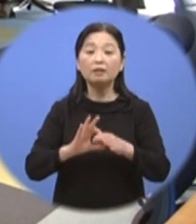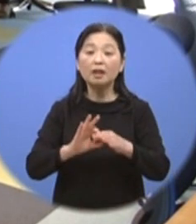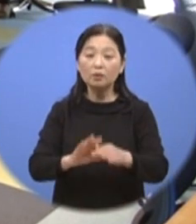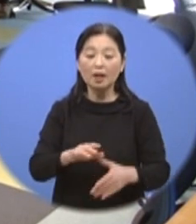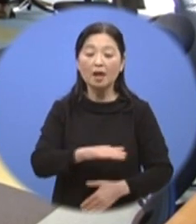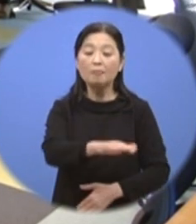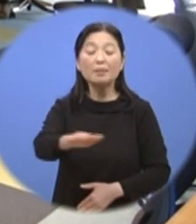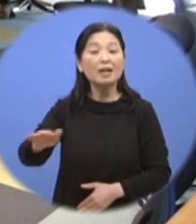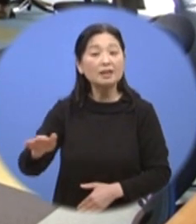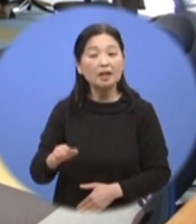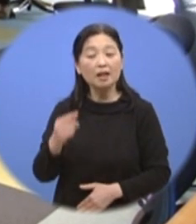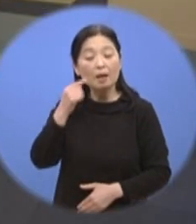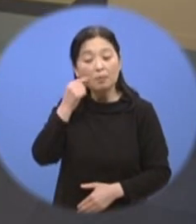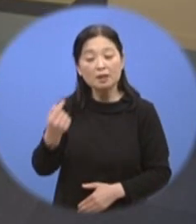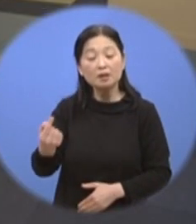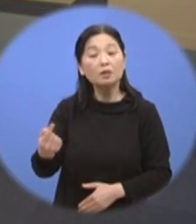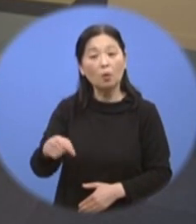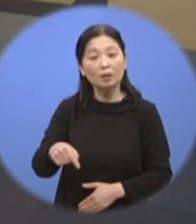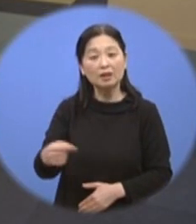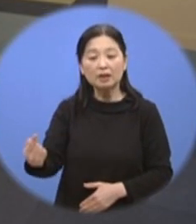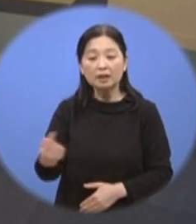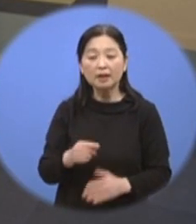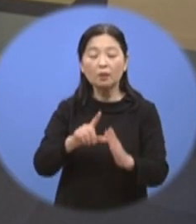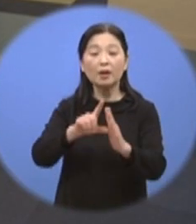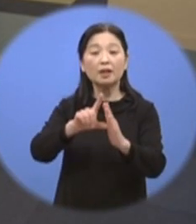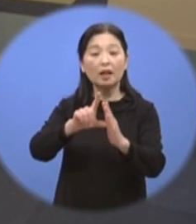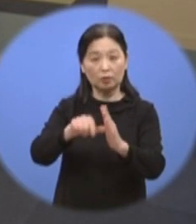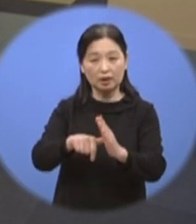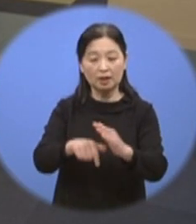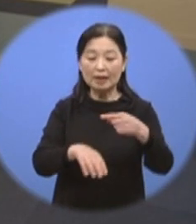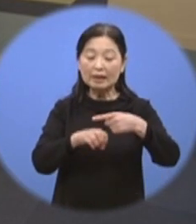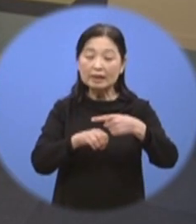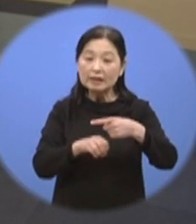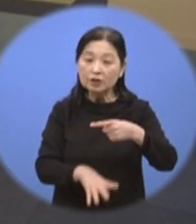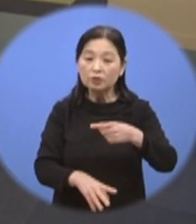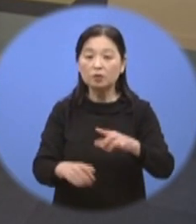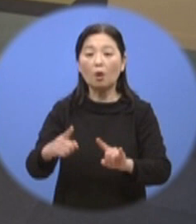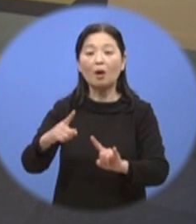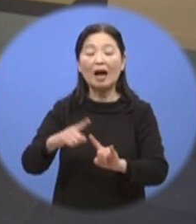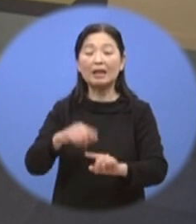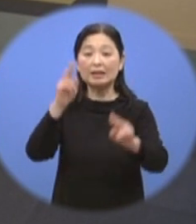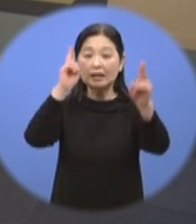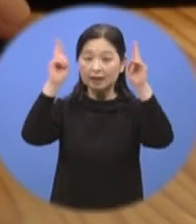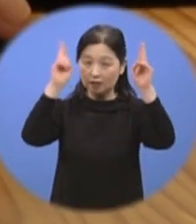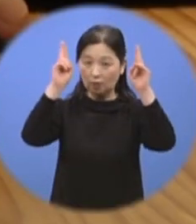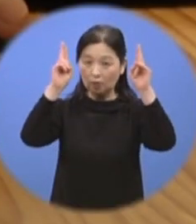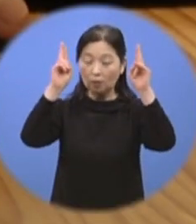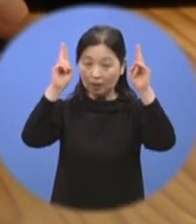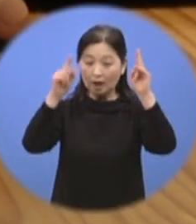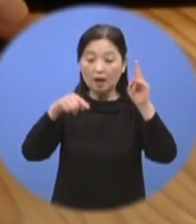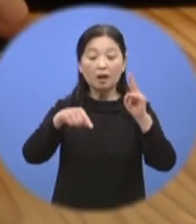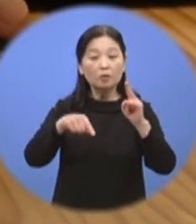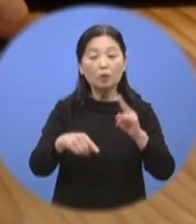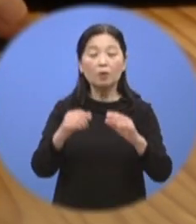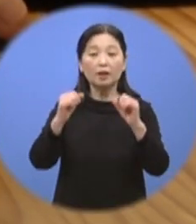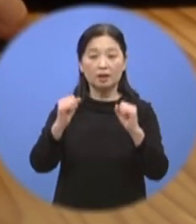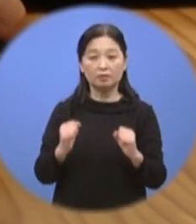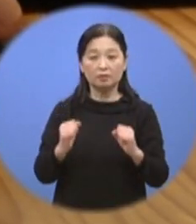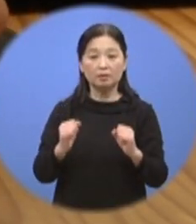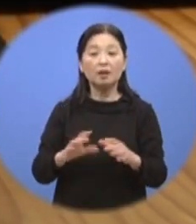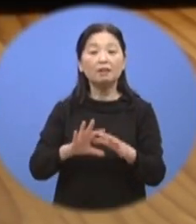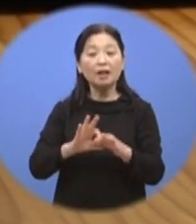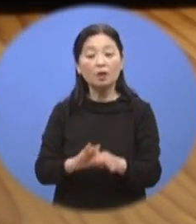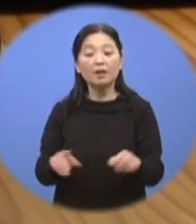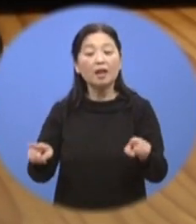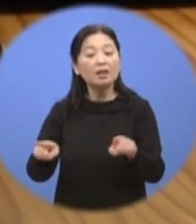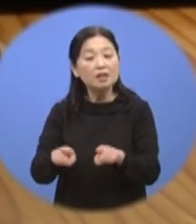でお越しになった時も、その一流のその IT 企業が、ここにいらっしゃるわけですから、一緒にコラボしてい